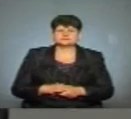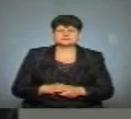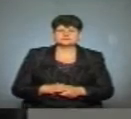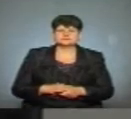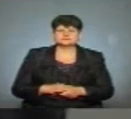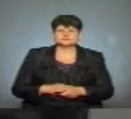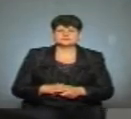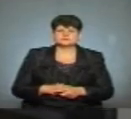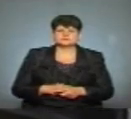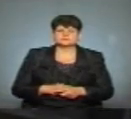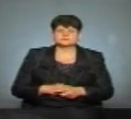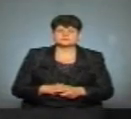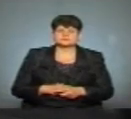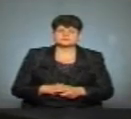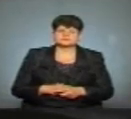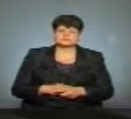Ходьте.